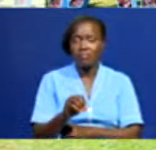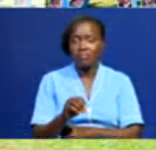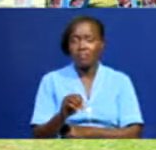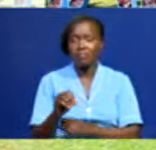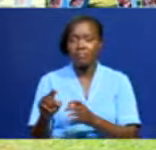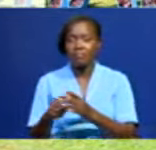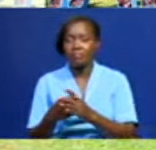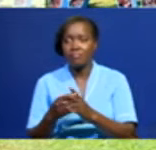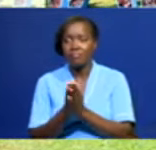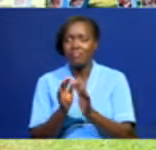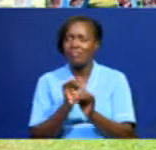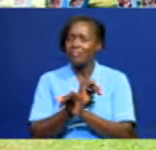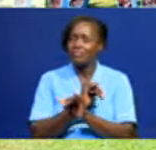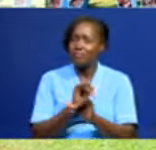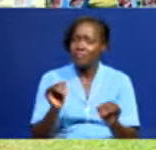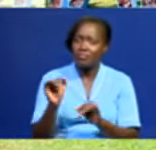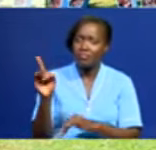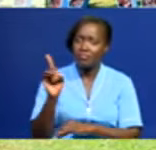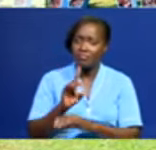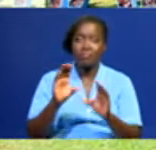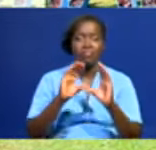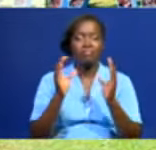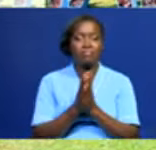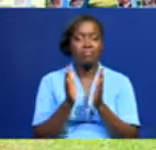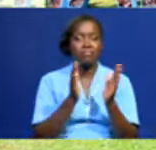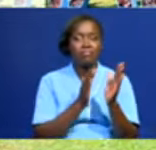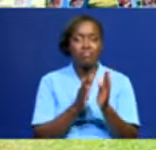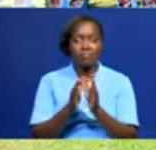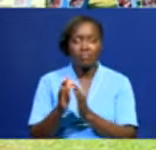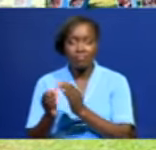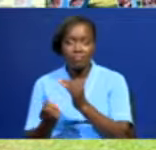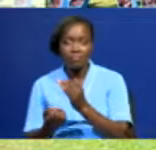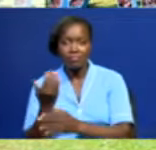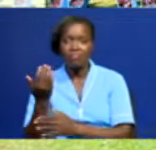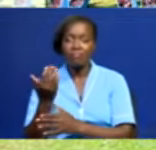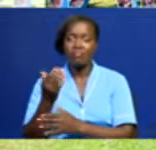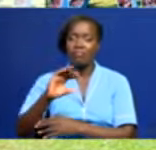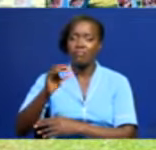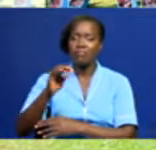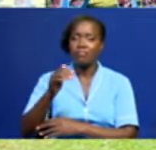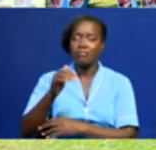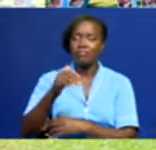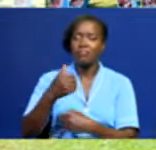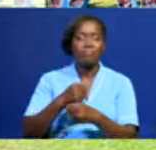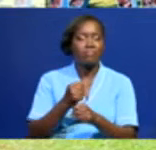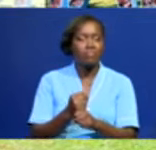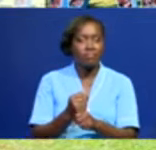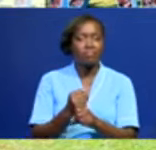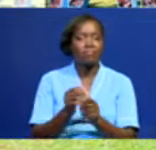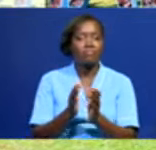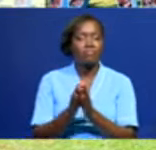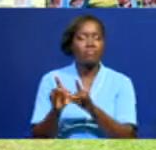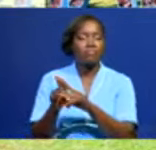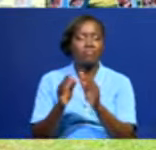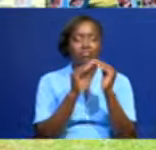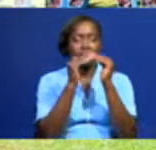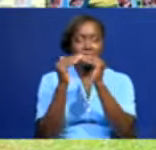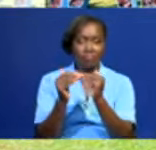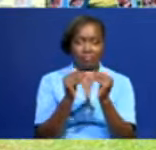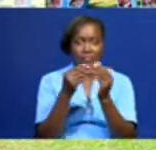kwa siku ya usafi duniani, mpango wa ustawishaji miji na miundo mbivu endelevu, pamoja na usawazishaji